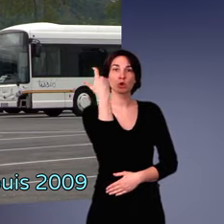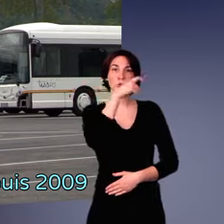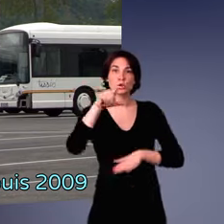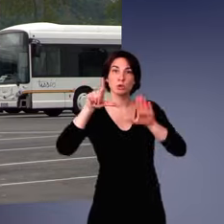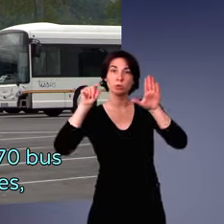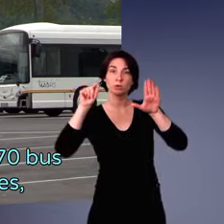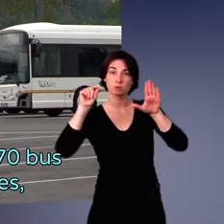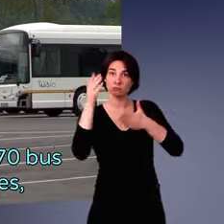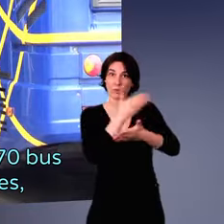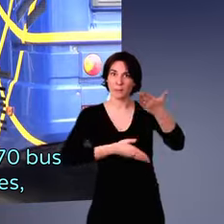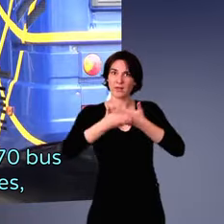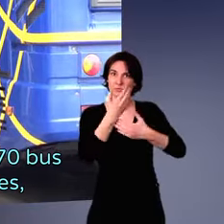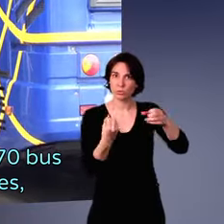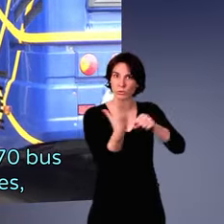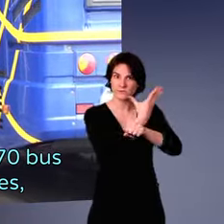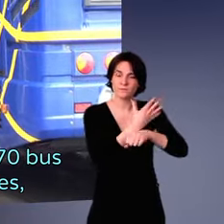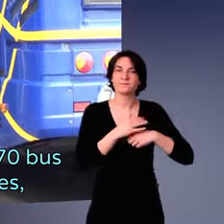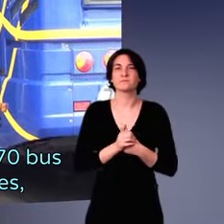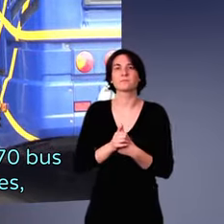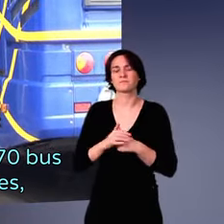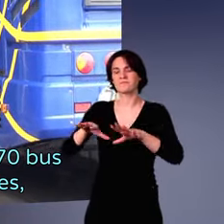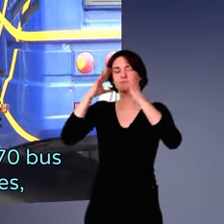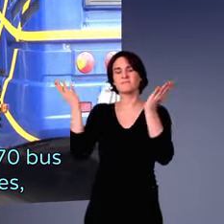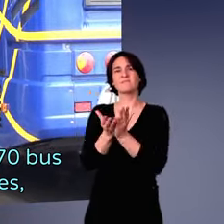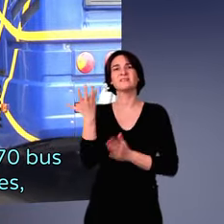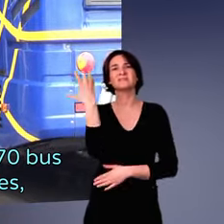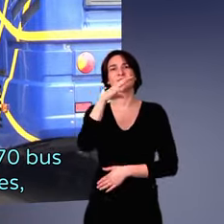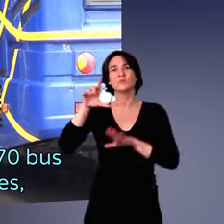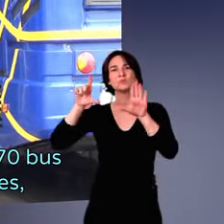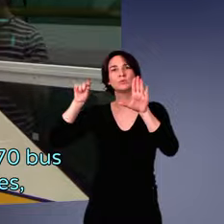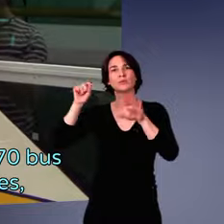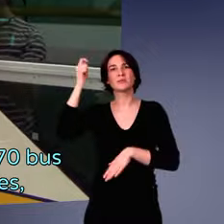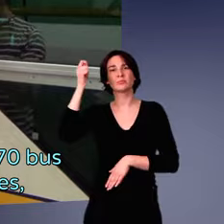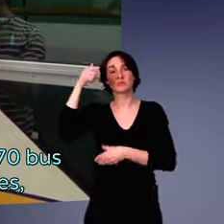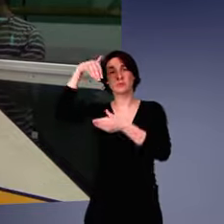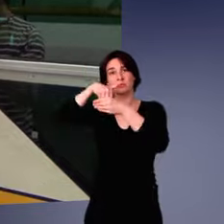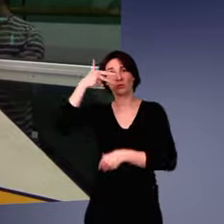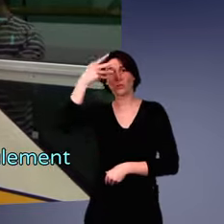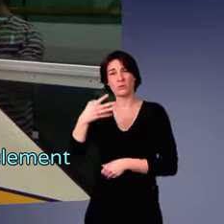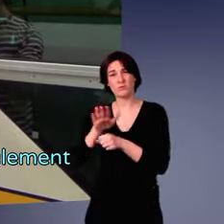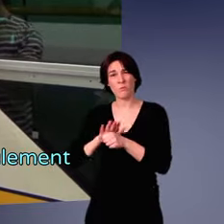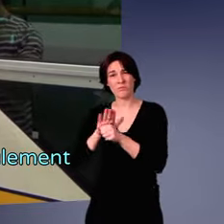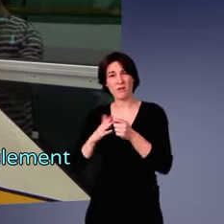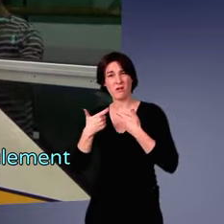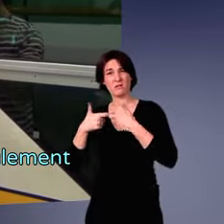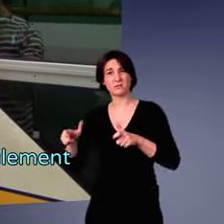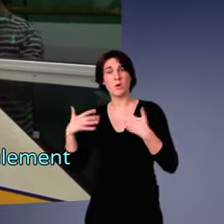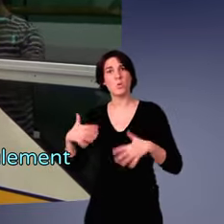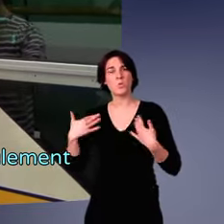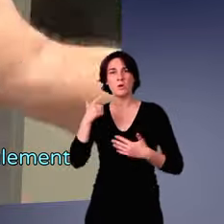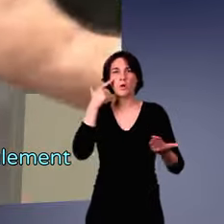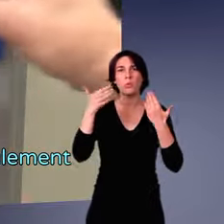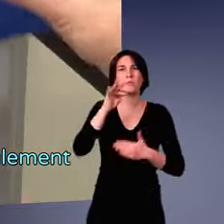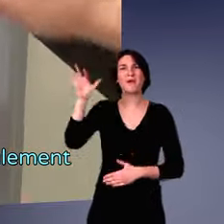2009 et aujourd'hui les 3/4 des 570 bus du réseau sont acc contre moins de la moitié seulement au